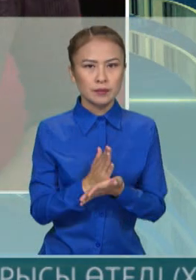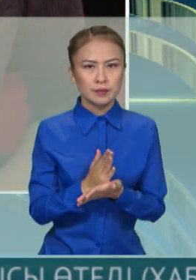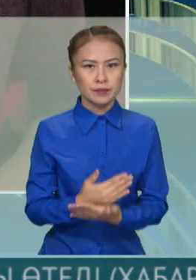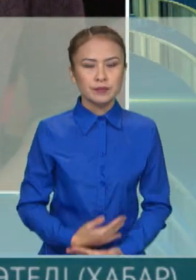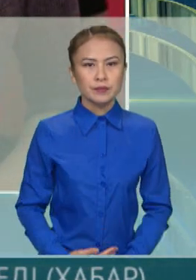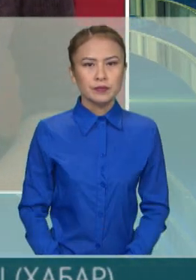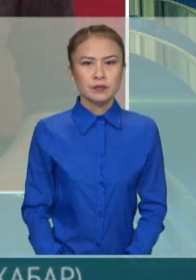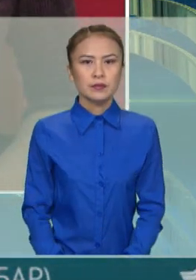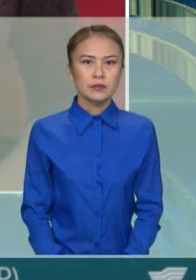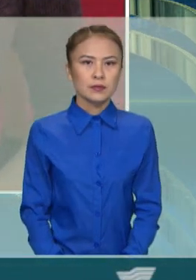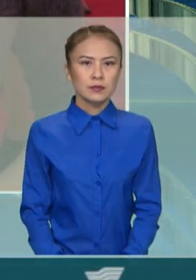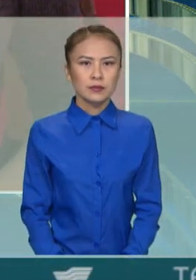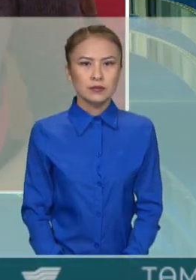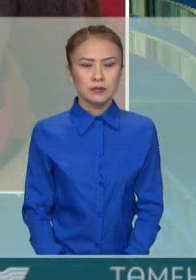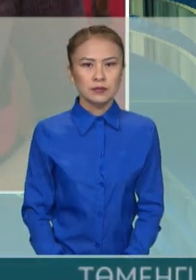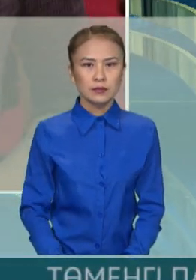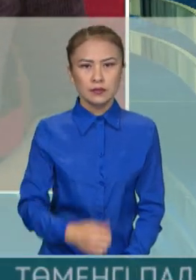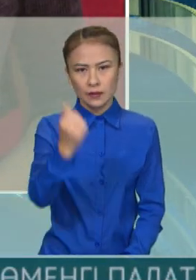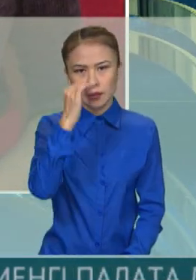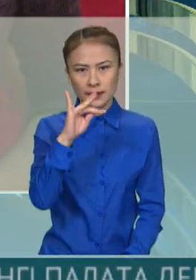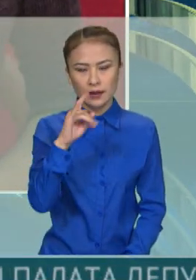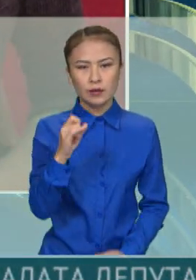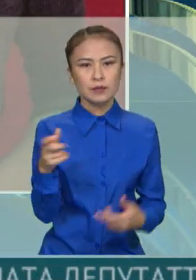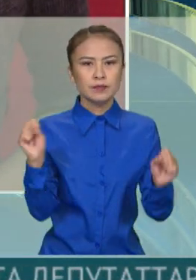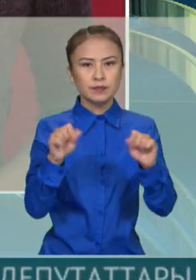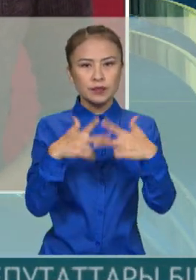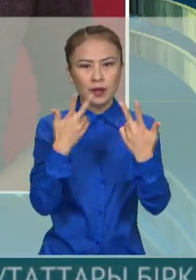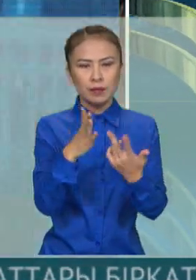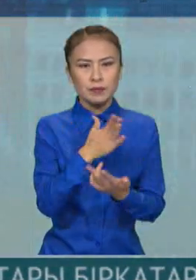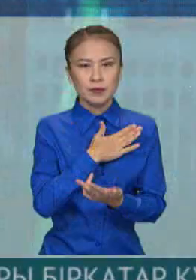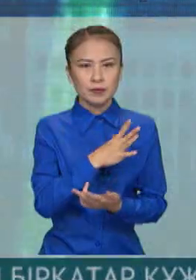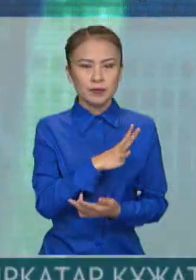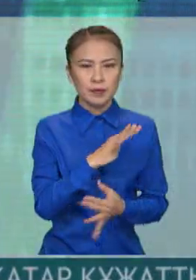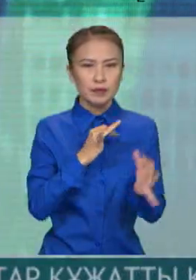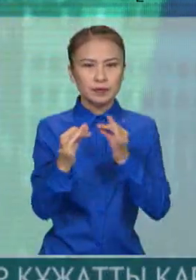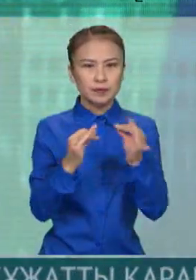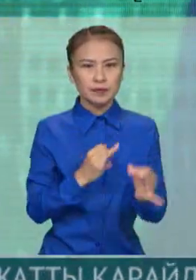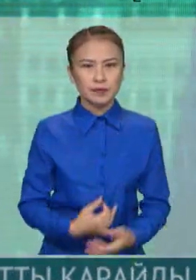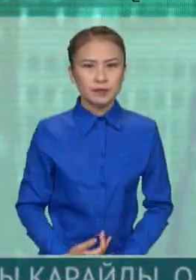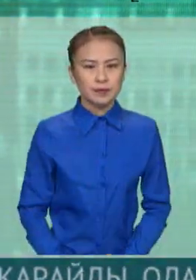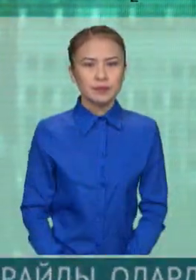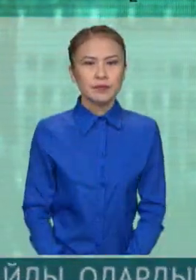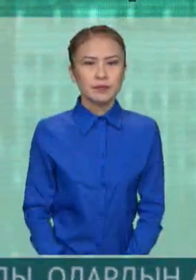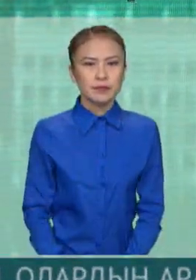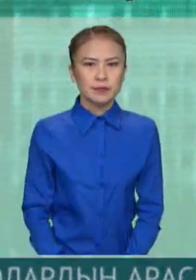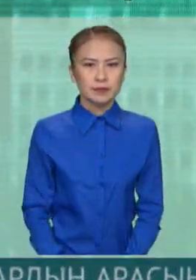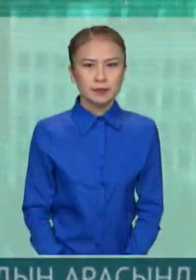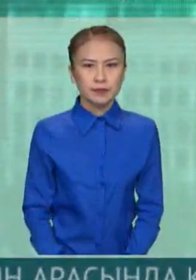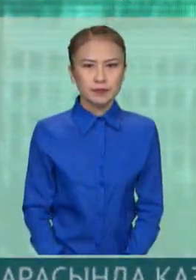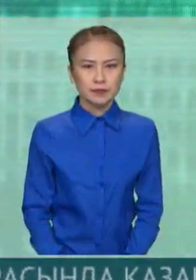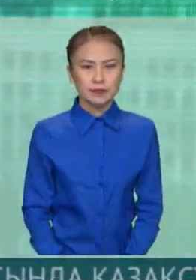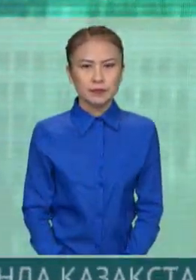ұсынылған. Рахмет, Индира. Бізбен тікелей байланысқа шыққан әріптесім Индира Жылқайдарова болатын. Хабарымызды